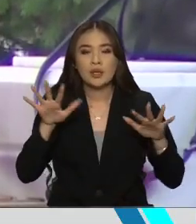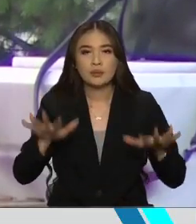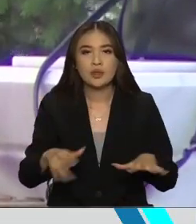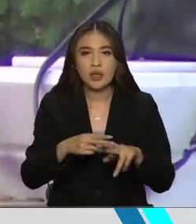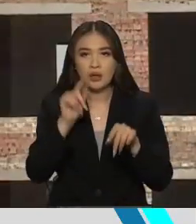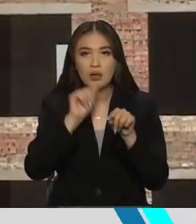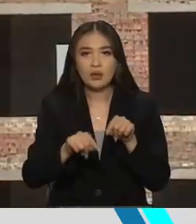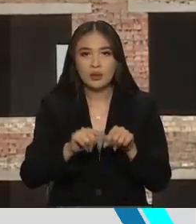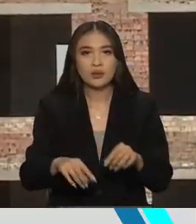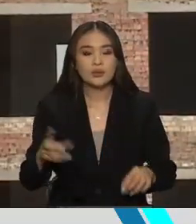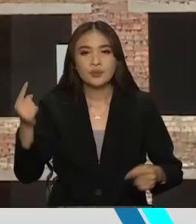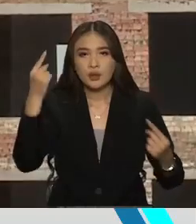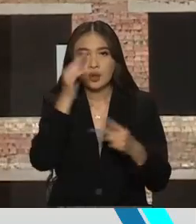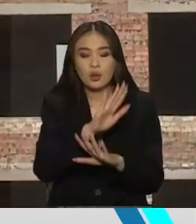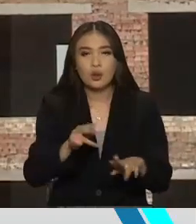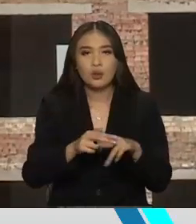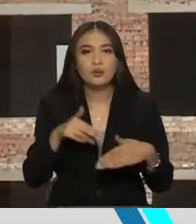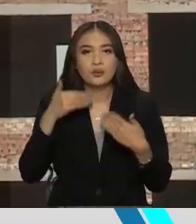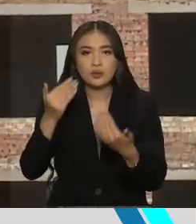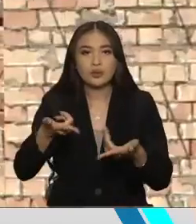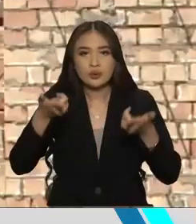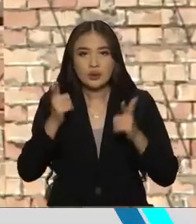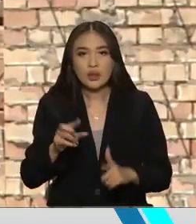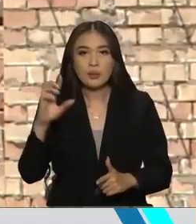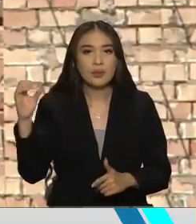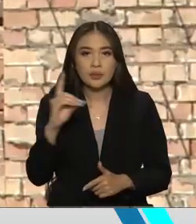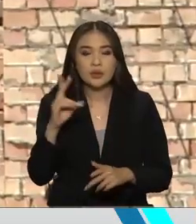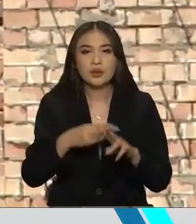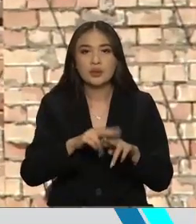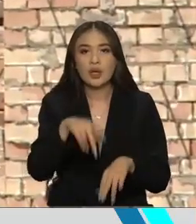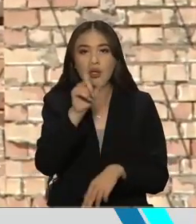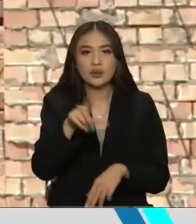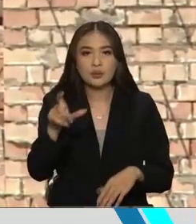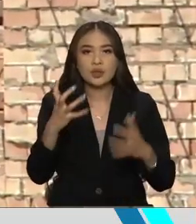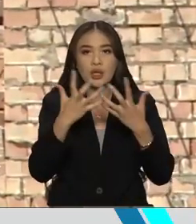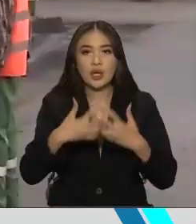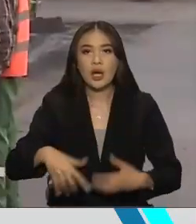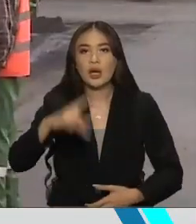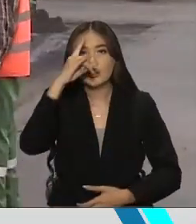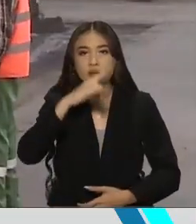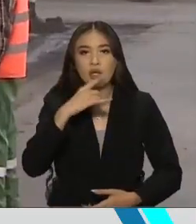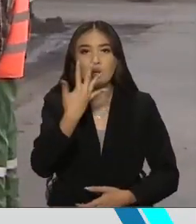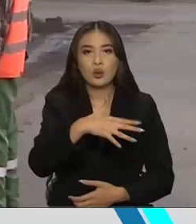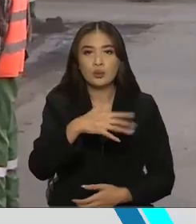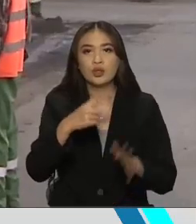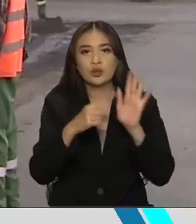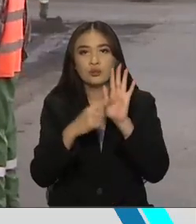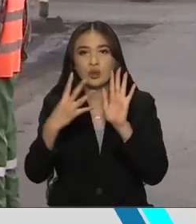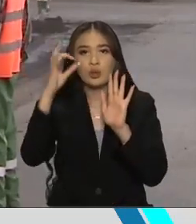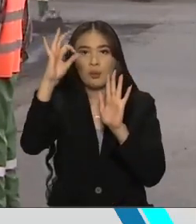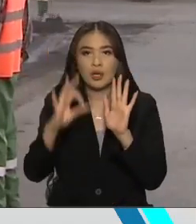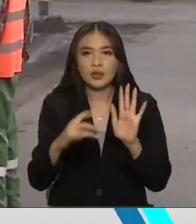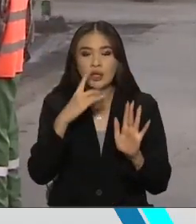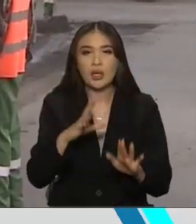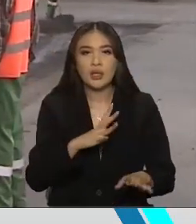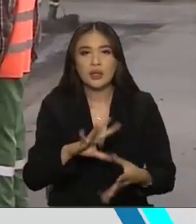сарапшылары олай санамайды. Олардың дерегінше келісім шартсыз қызметкерлердің саны Қазақстанда 50 мен 74% аралығында.